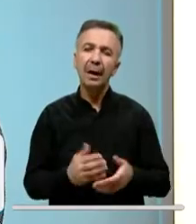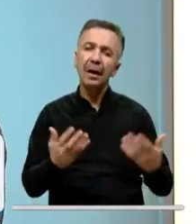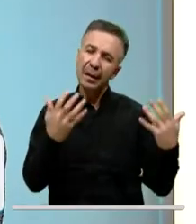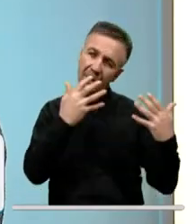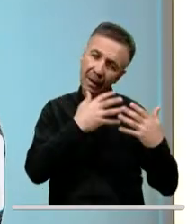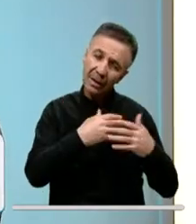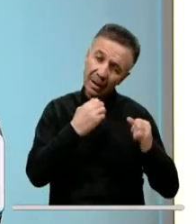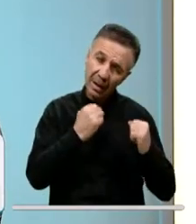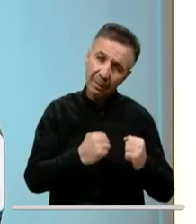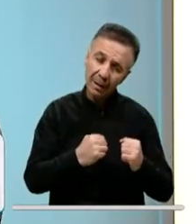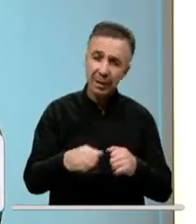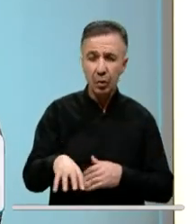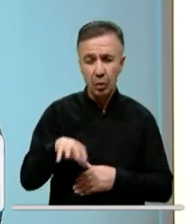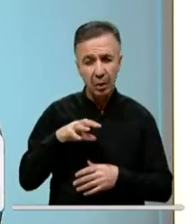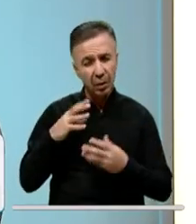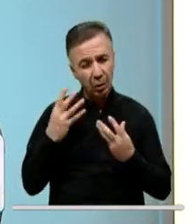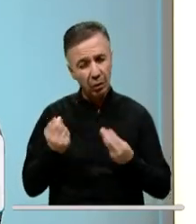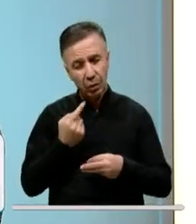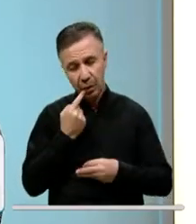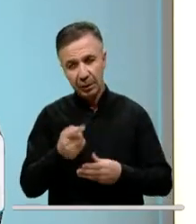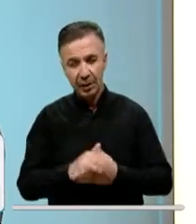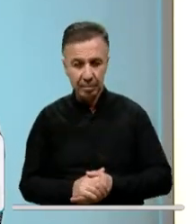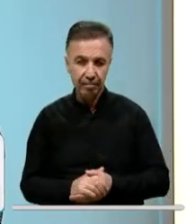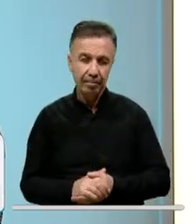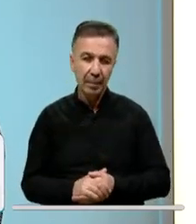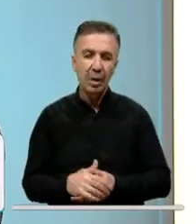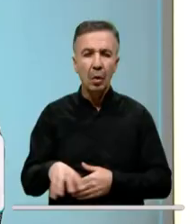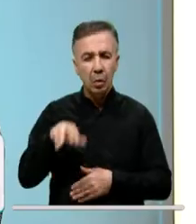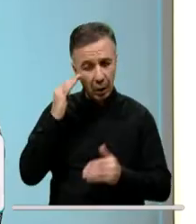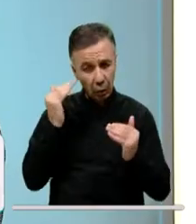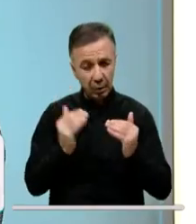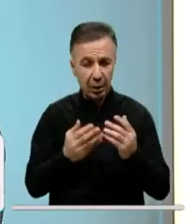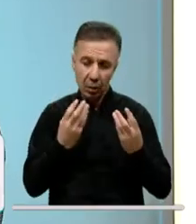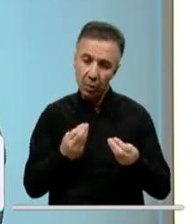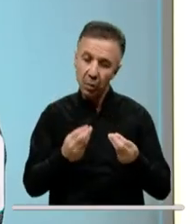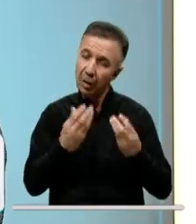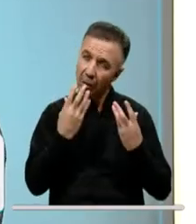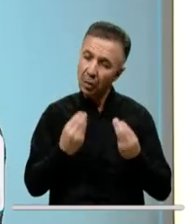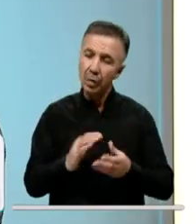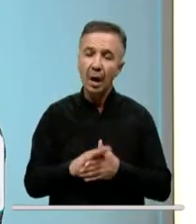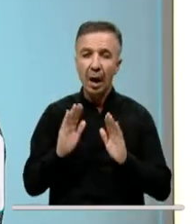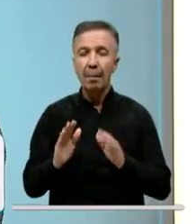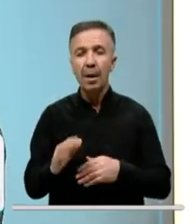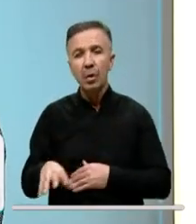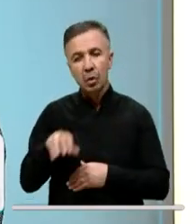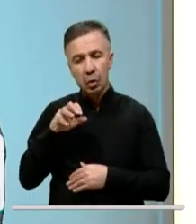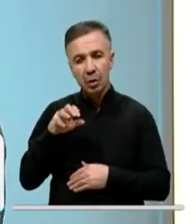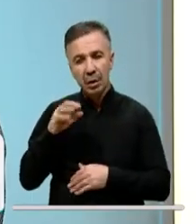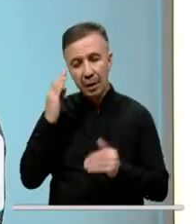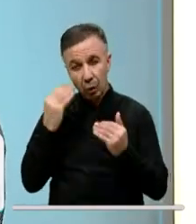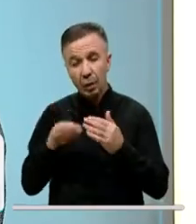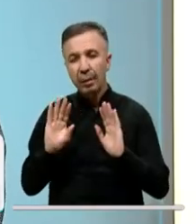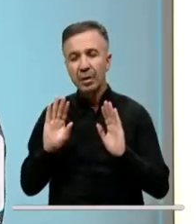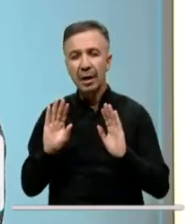ise zaten sünnet olduğunu söyledik. Sünneti yaparlarsa daha güzel olur. Ama sünnet terk edilmişse